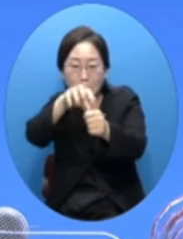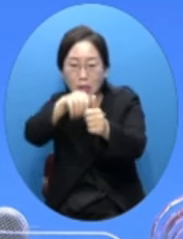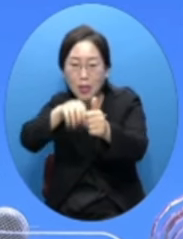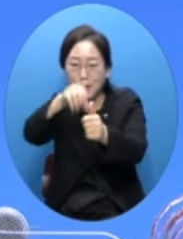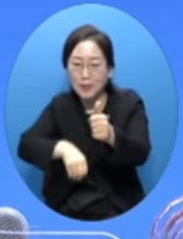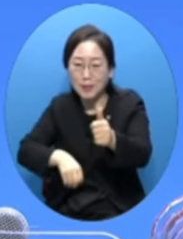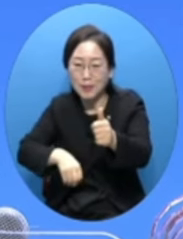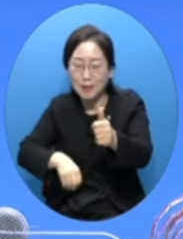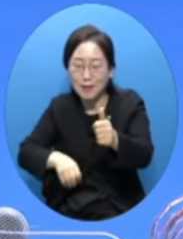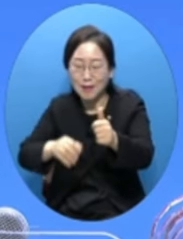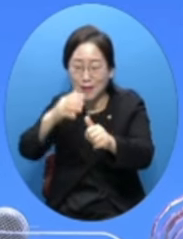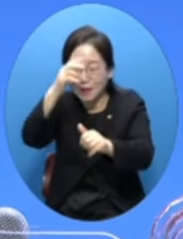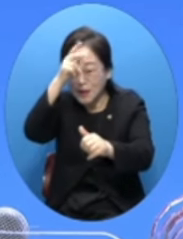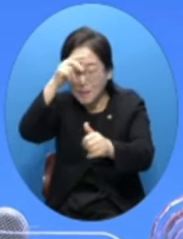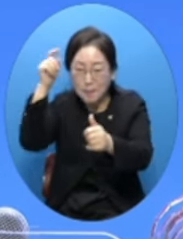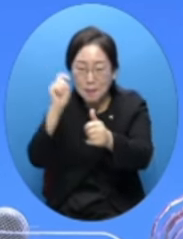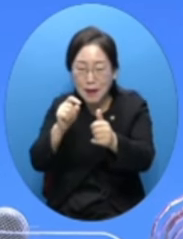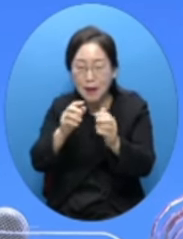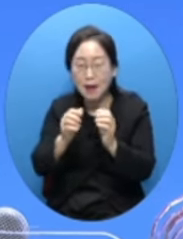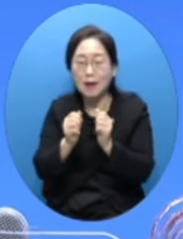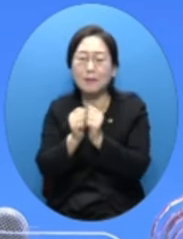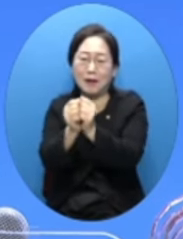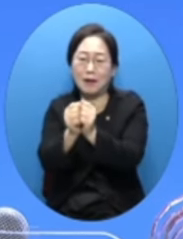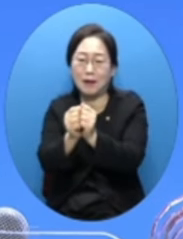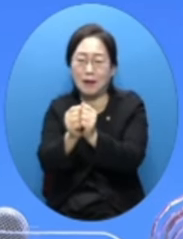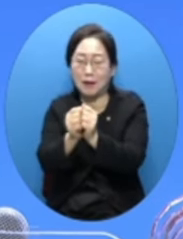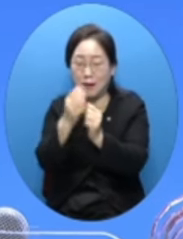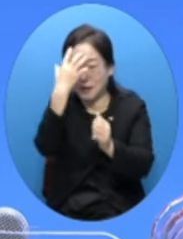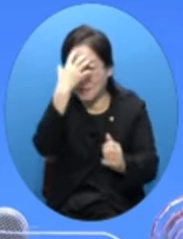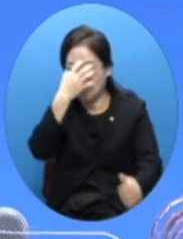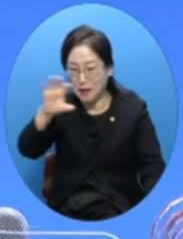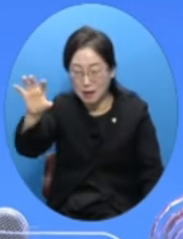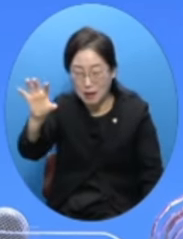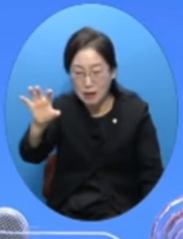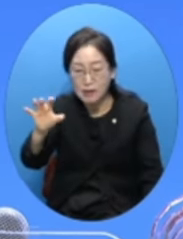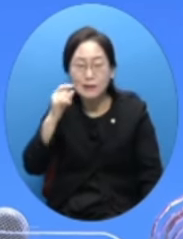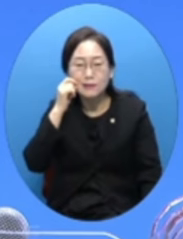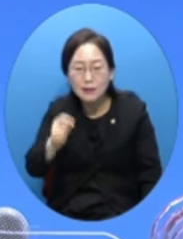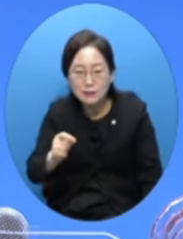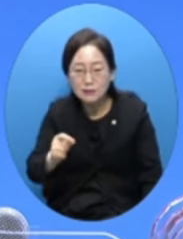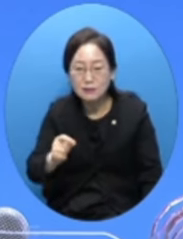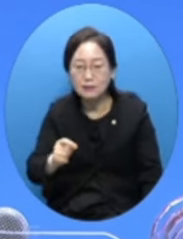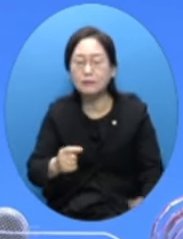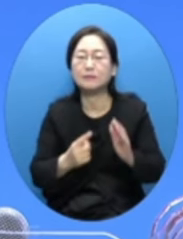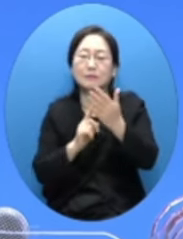가면이 벗겨지게 되고 감옥에 들어가는 시세가 된 것을 우리가 많이 봅니다.